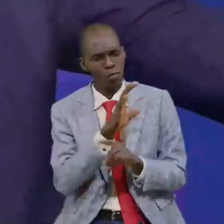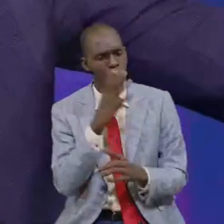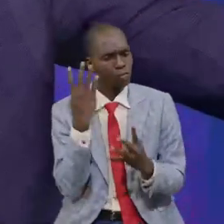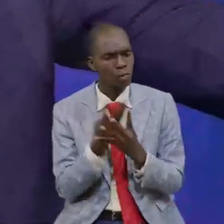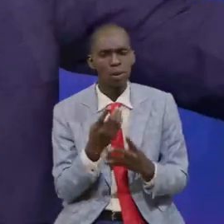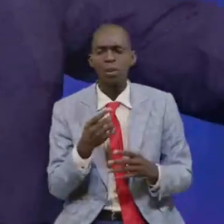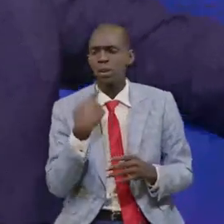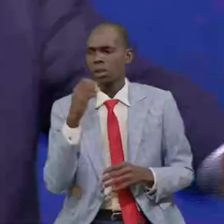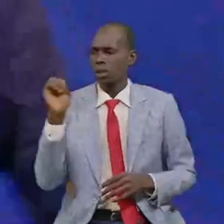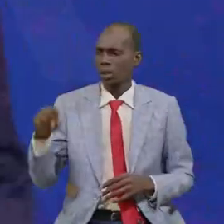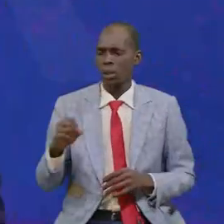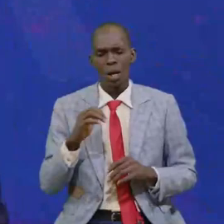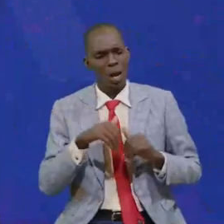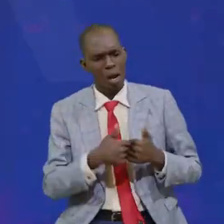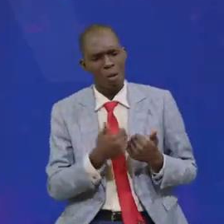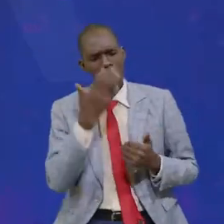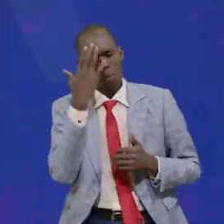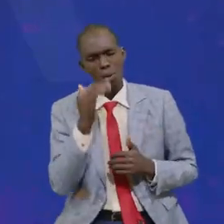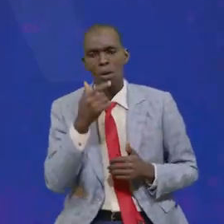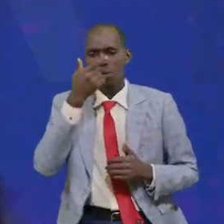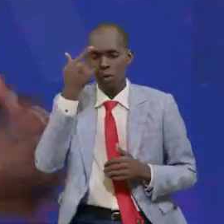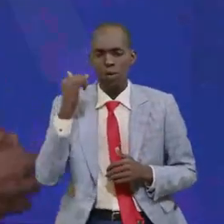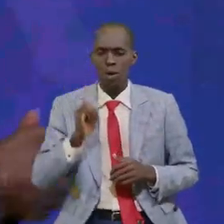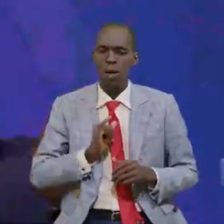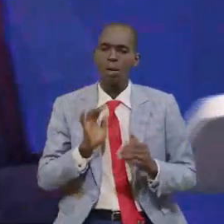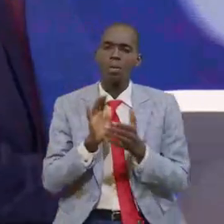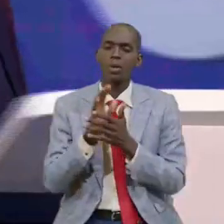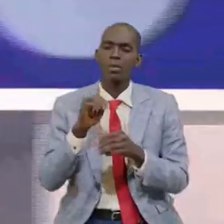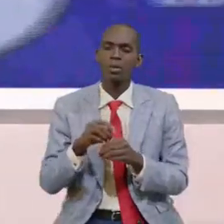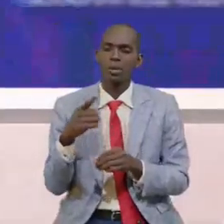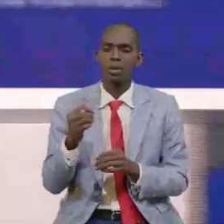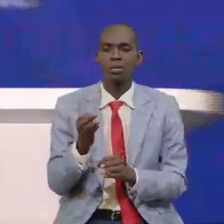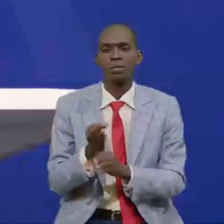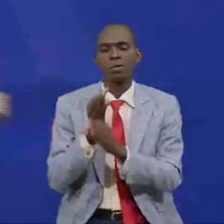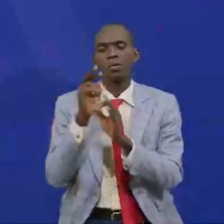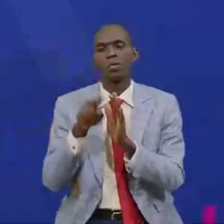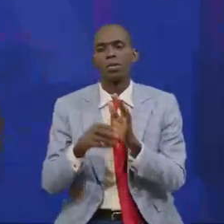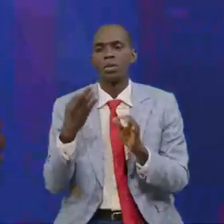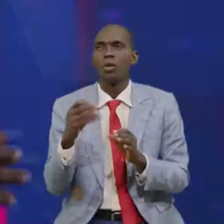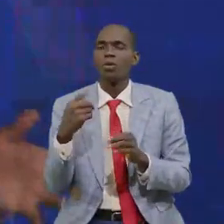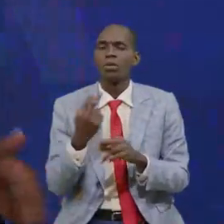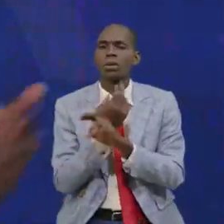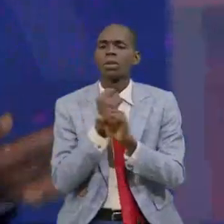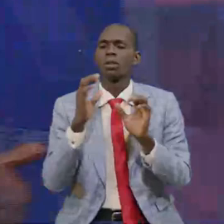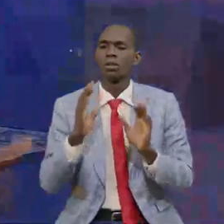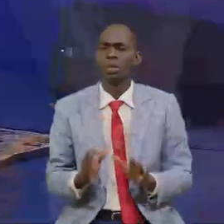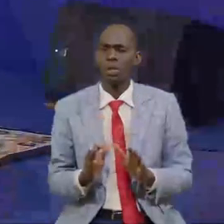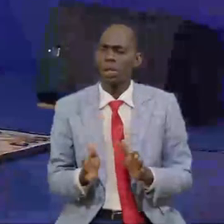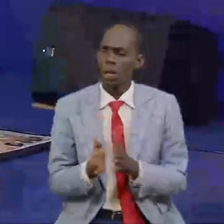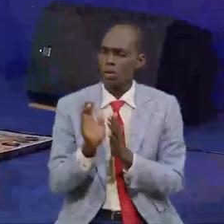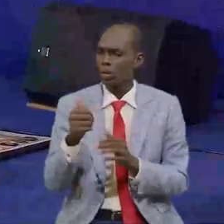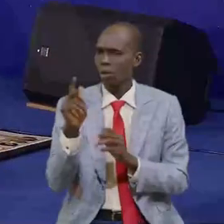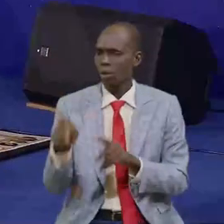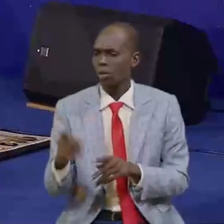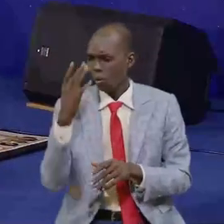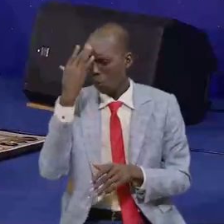foi en la fidélité du Rédempteur. Oh, pourquoi est-ce que tu es ici? Parce que